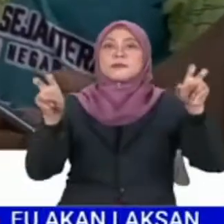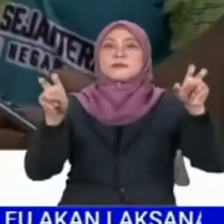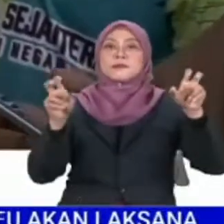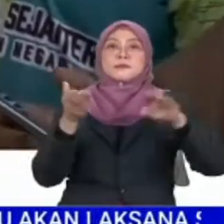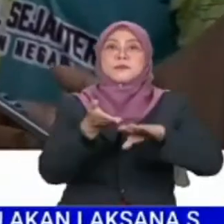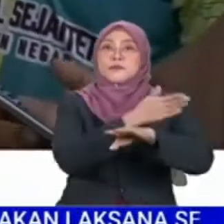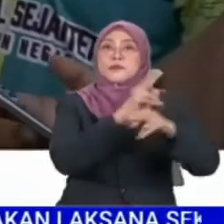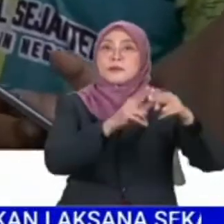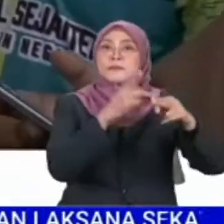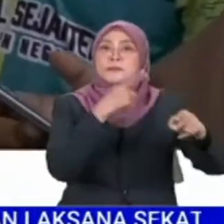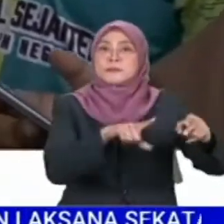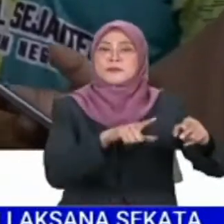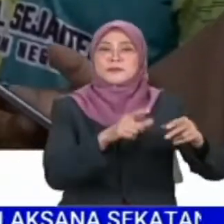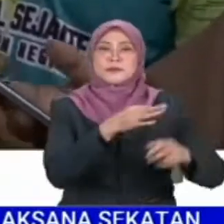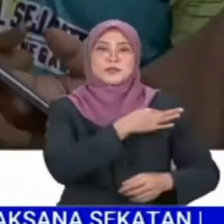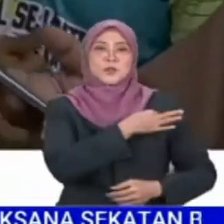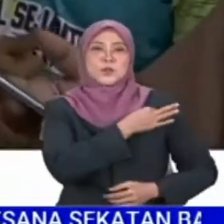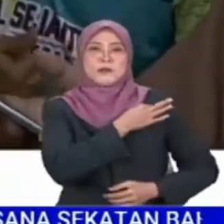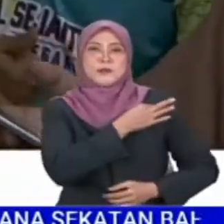so kita nak bagi ada nama.